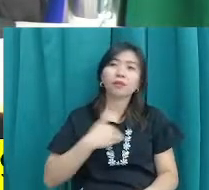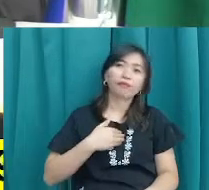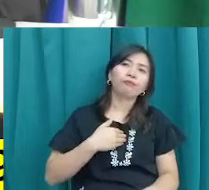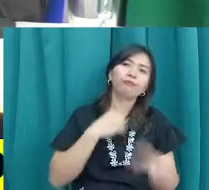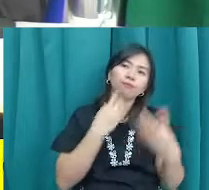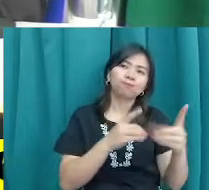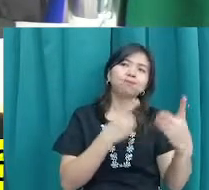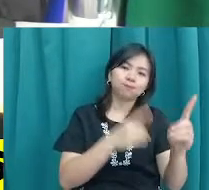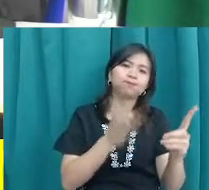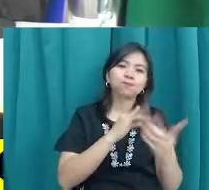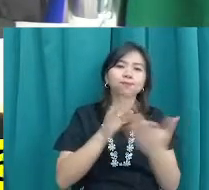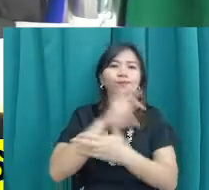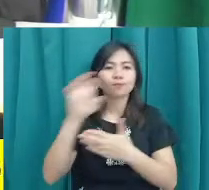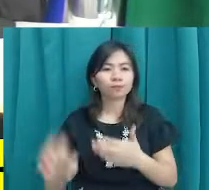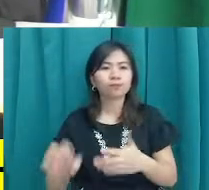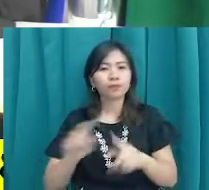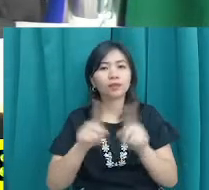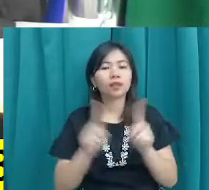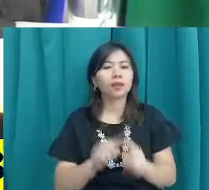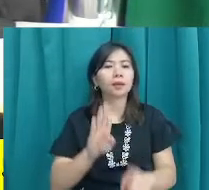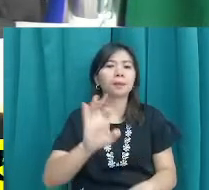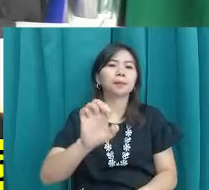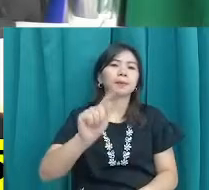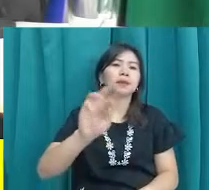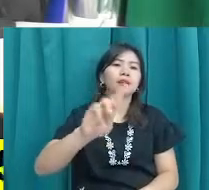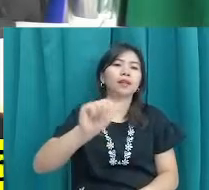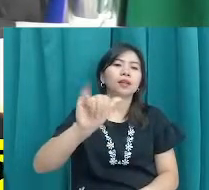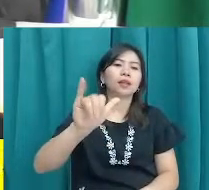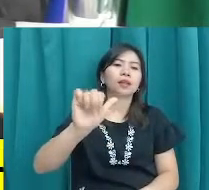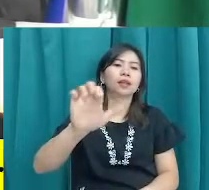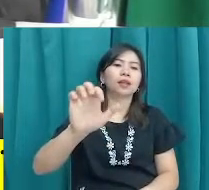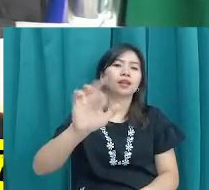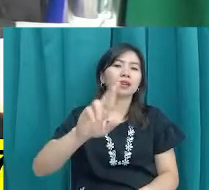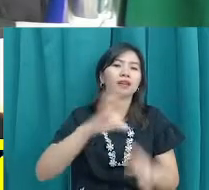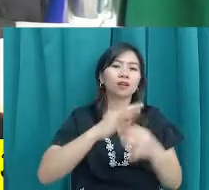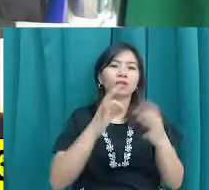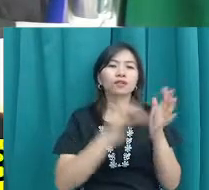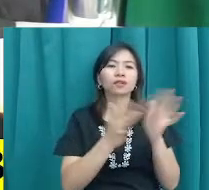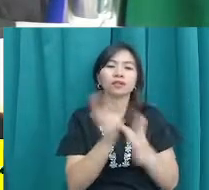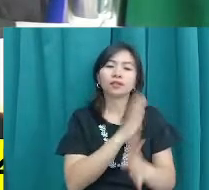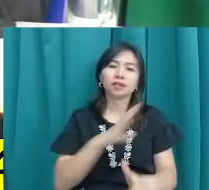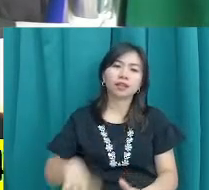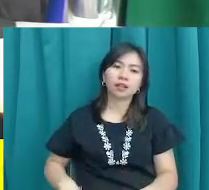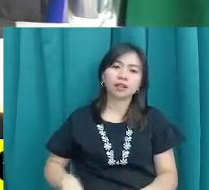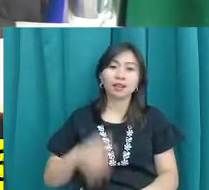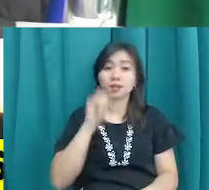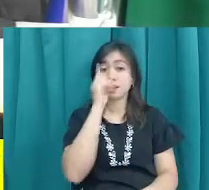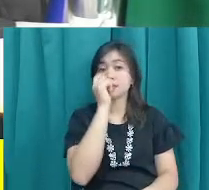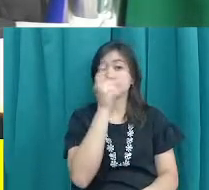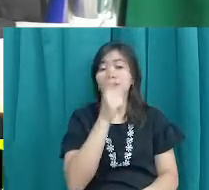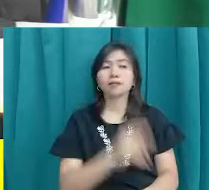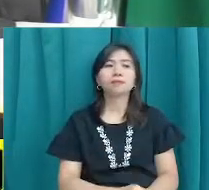ka as the betrayer of the Lord Jesus Christ. Hindi na yun nangyari?